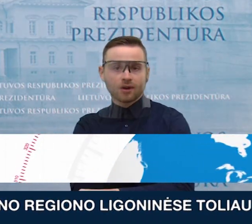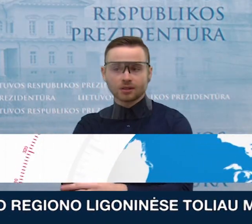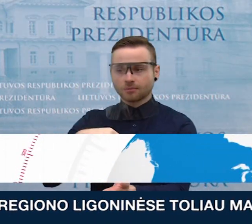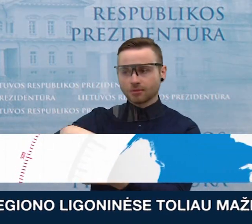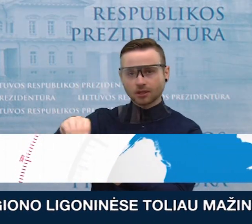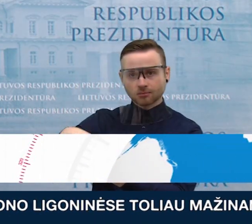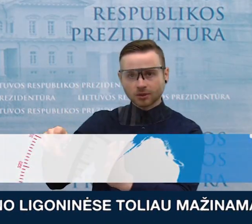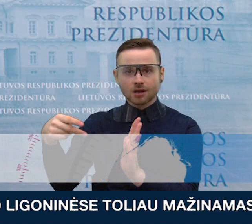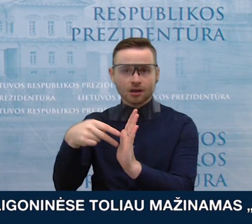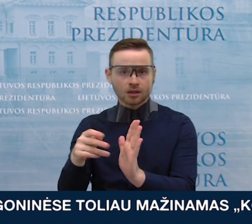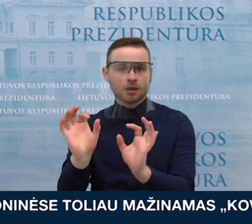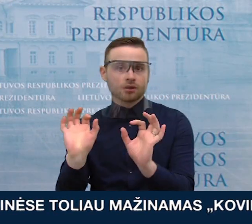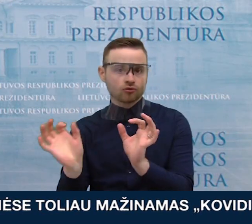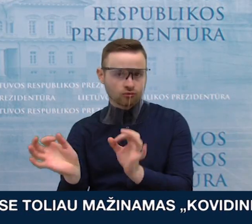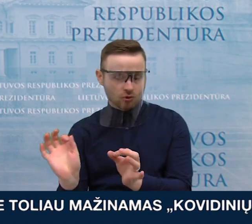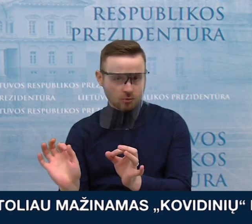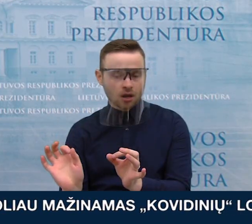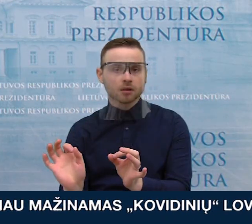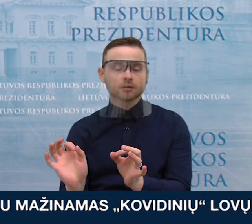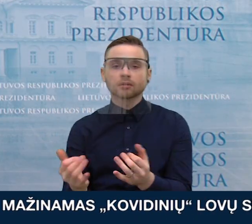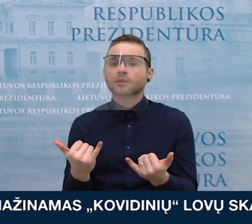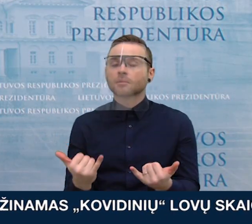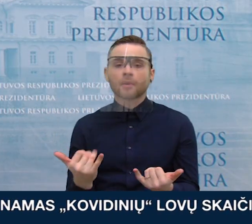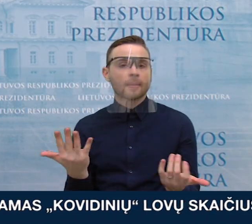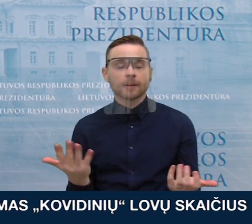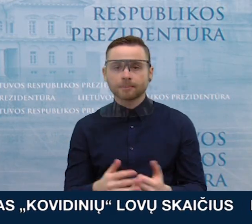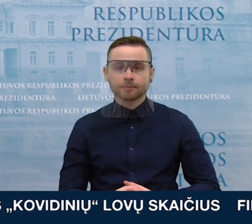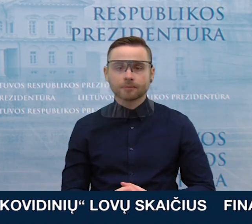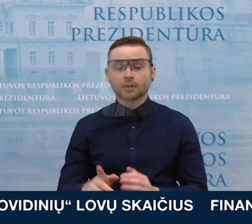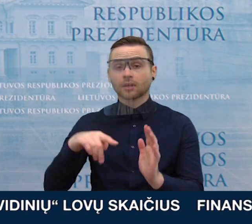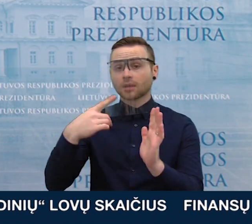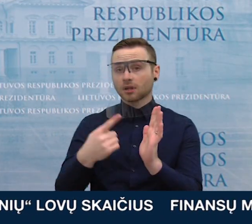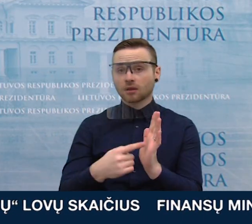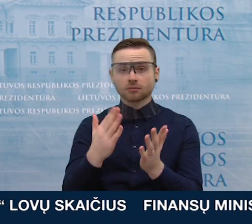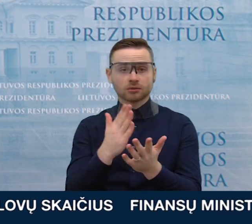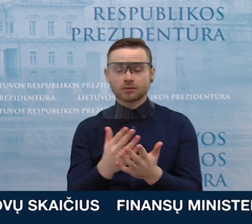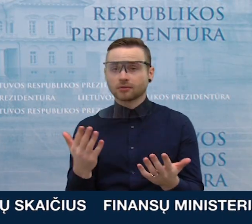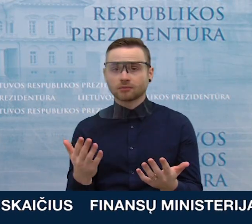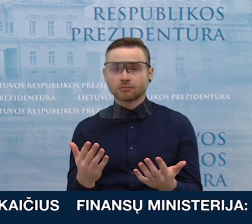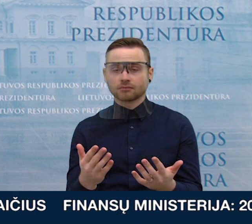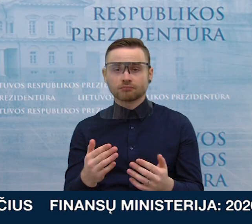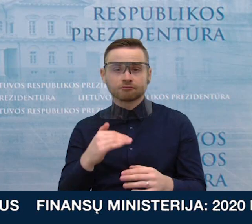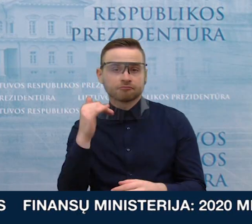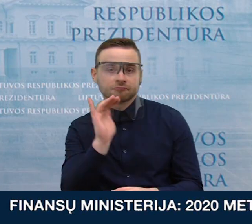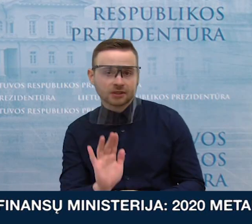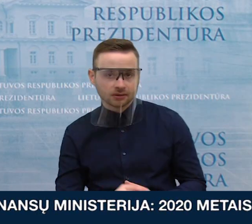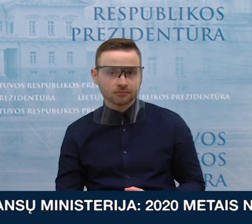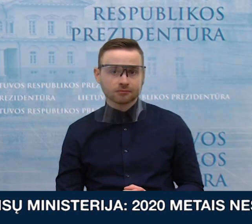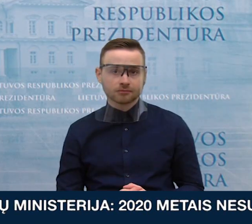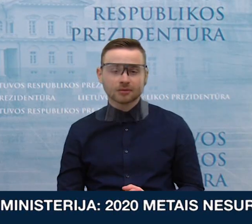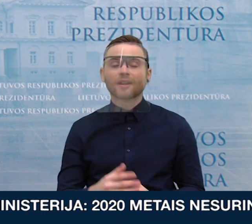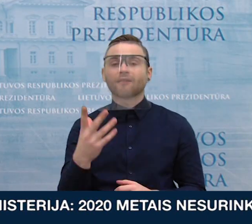komercinėmis kainomis, tai čia, tiesą sakant, klausimas yra dirbtinai išpūstas, kadangi, kiek man žinoma,